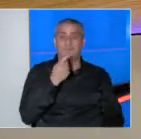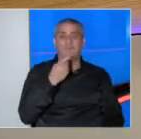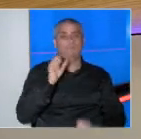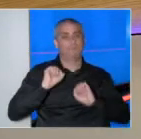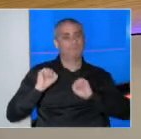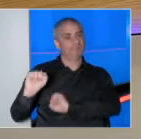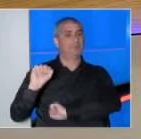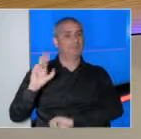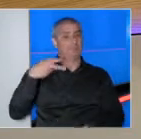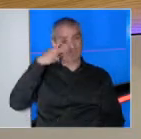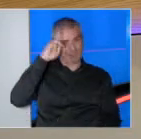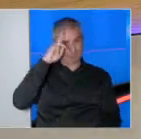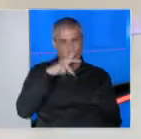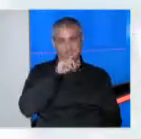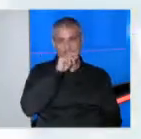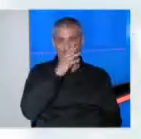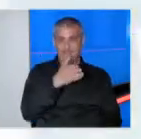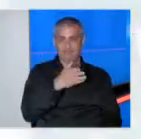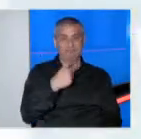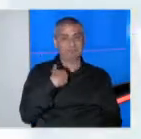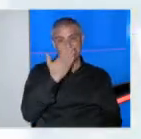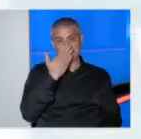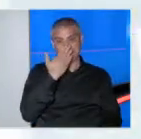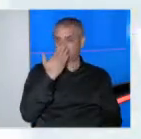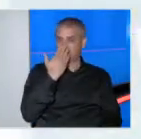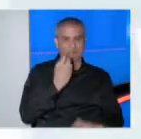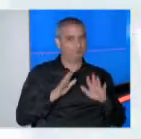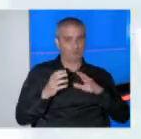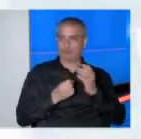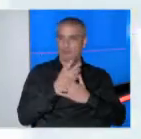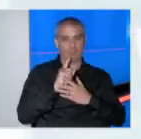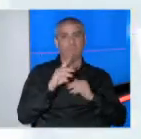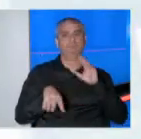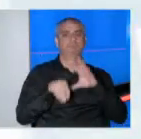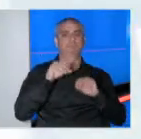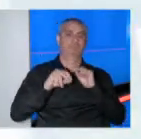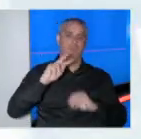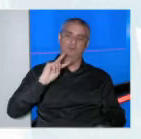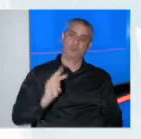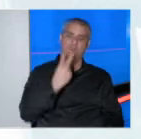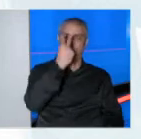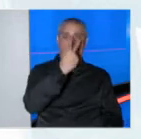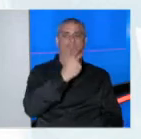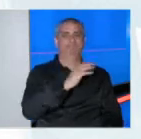ליכוד, הוא צייץ כך. הערכה, לא תקום ממשלה, הולכים לבחירות.